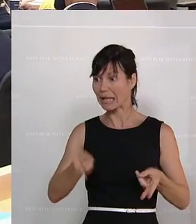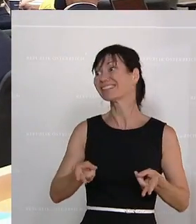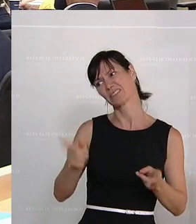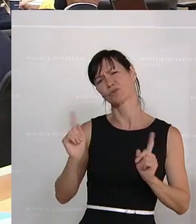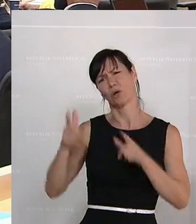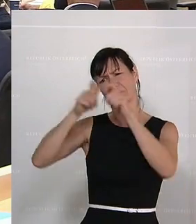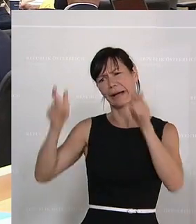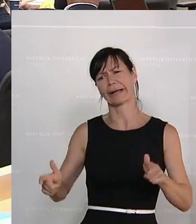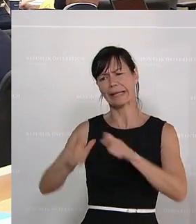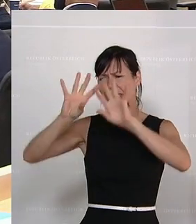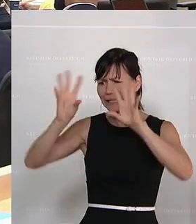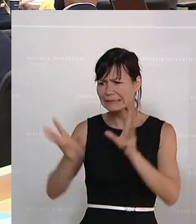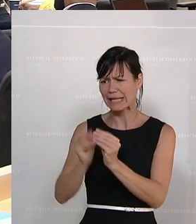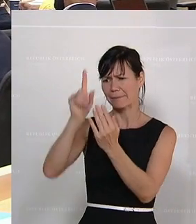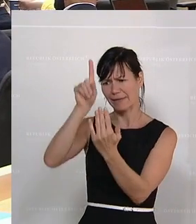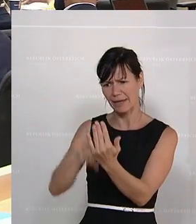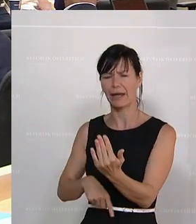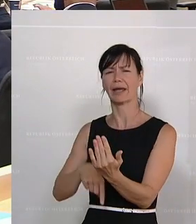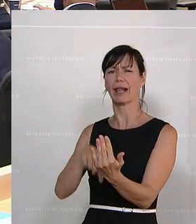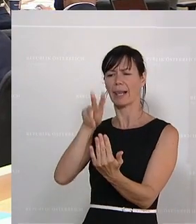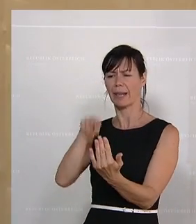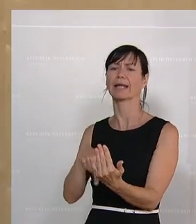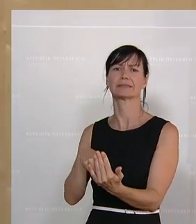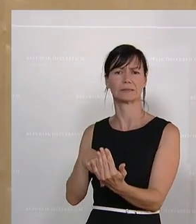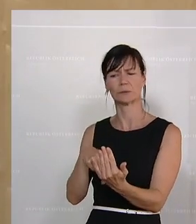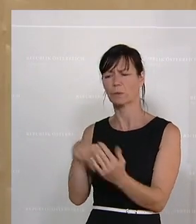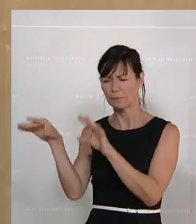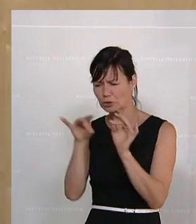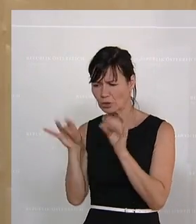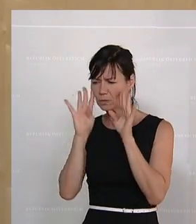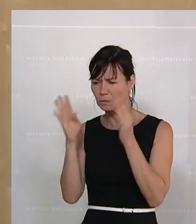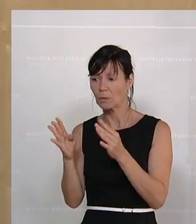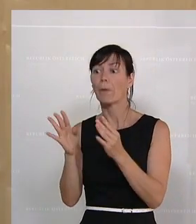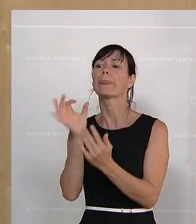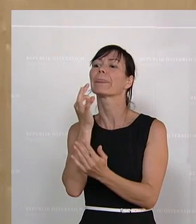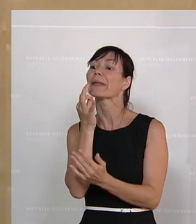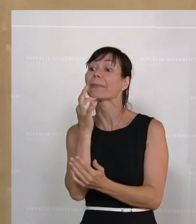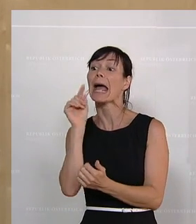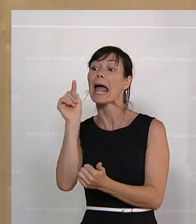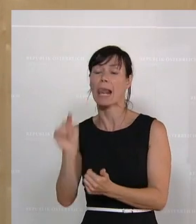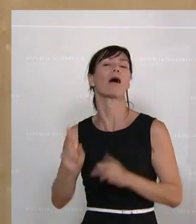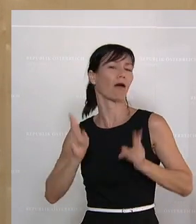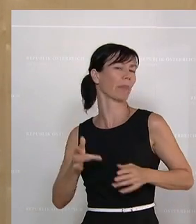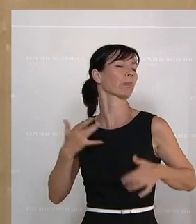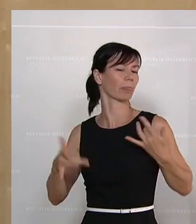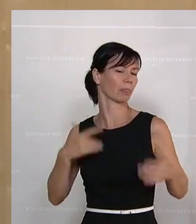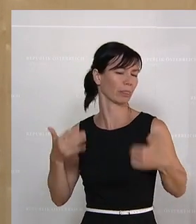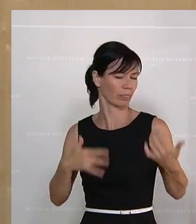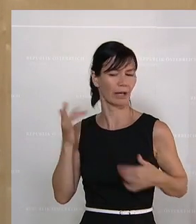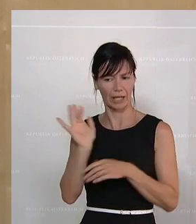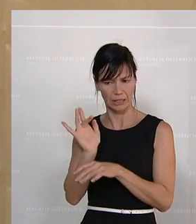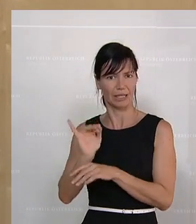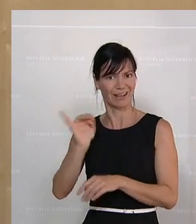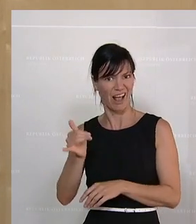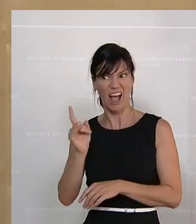beschäftigen dann kam es übers detail über wie man nur aufregen aber ein gesamtbild aber von jenen die dieses hier kritisieren auch nicht